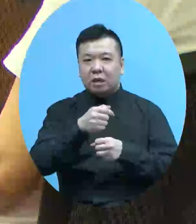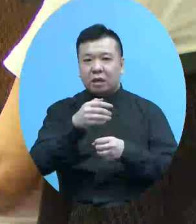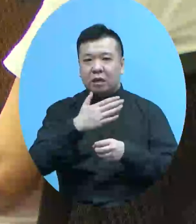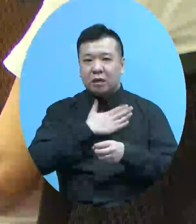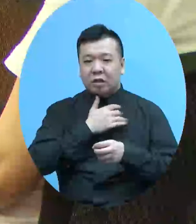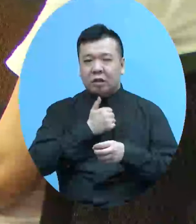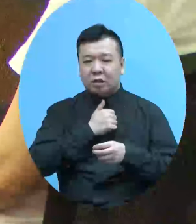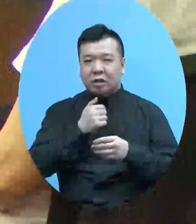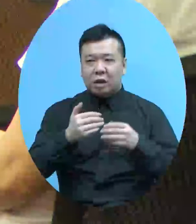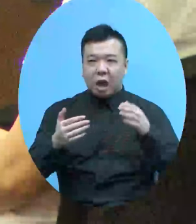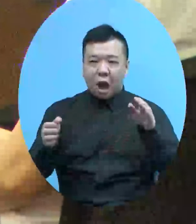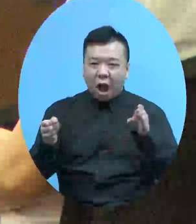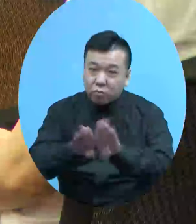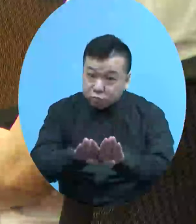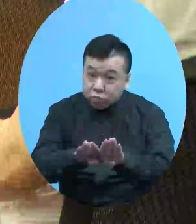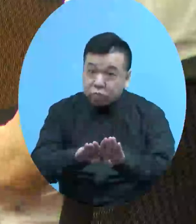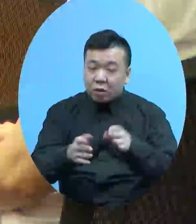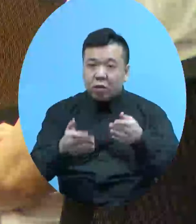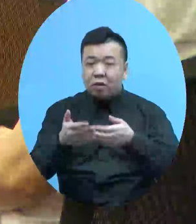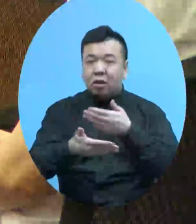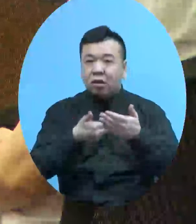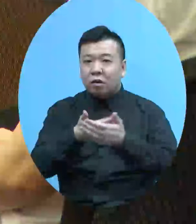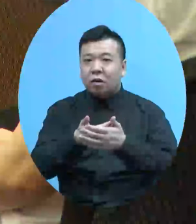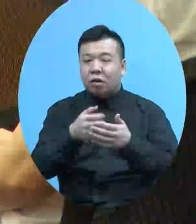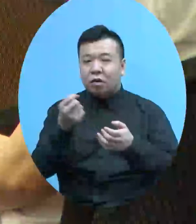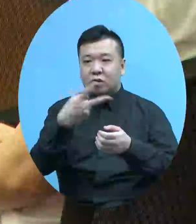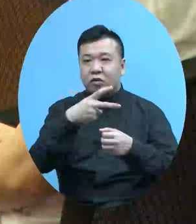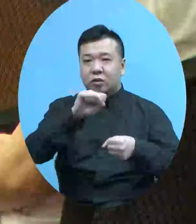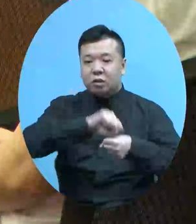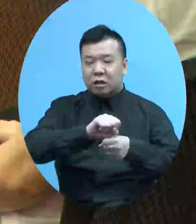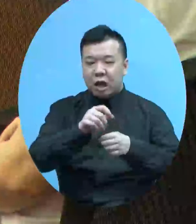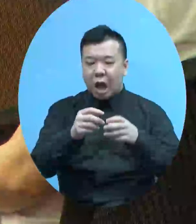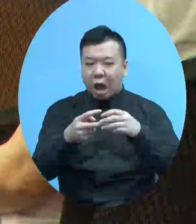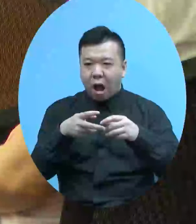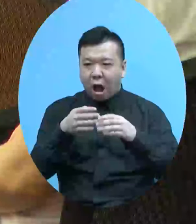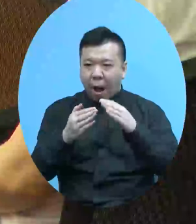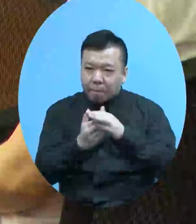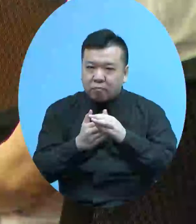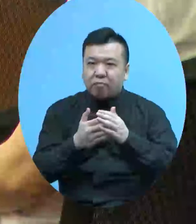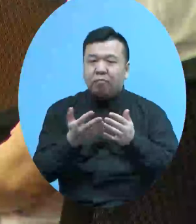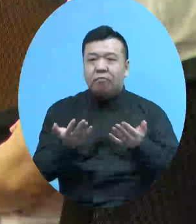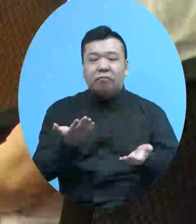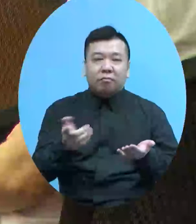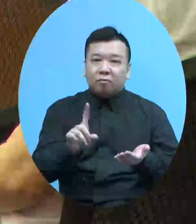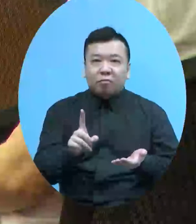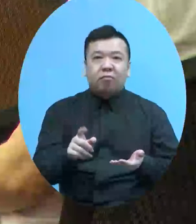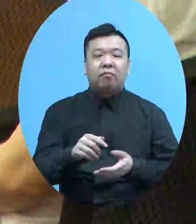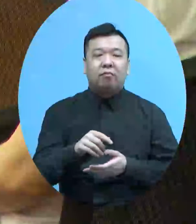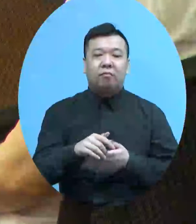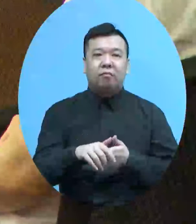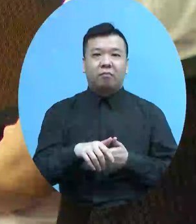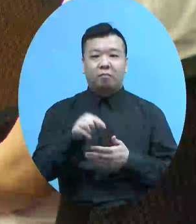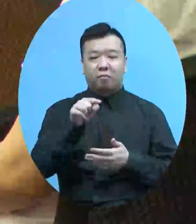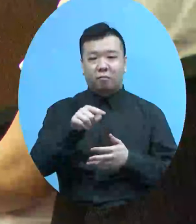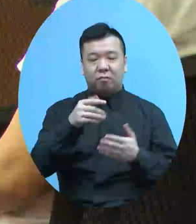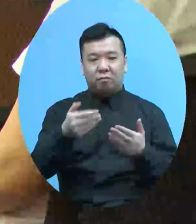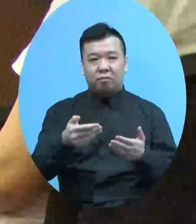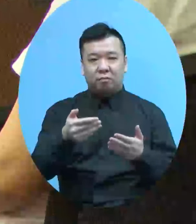應該再關閉或者是復貨的情況下應該暫時都不會再復貨呢另外就想問一下其實